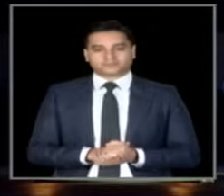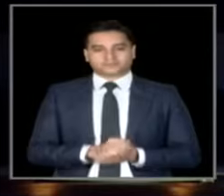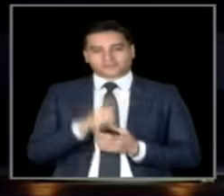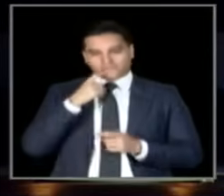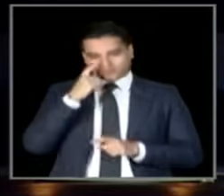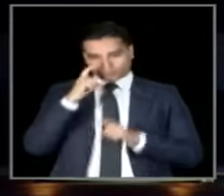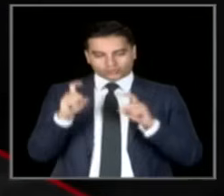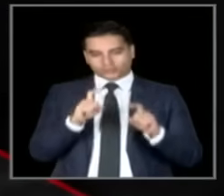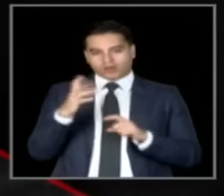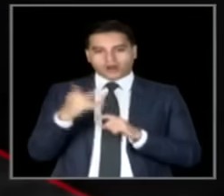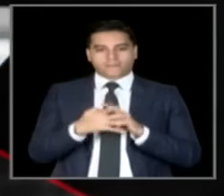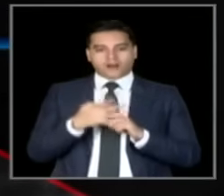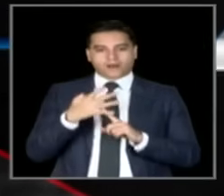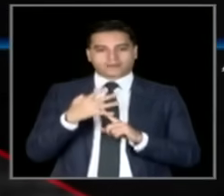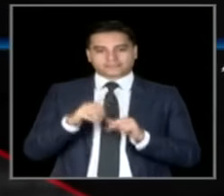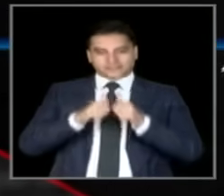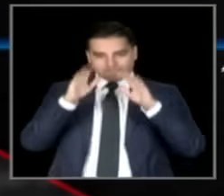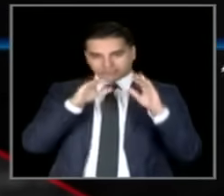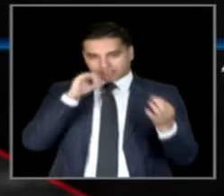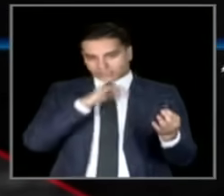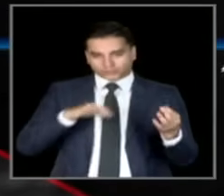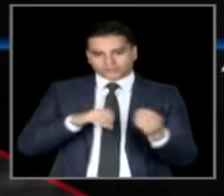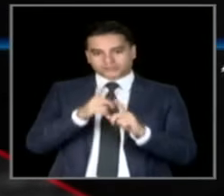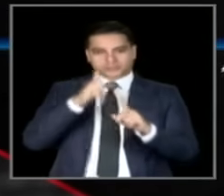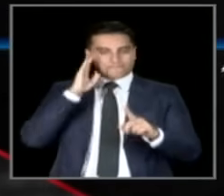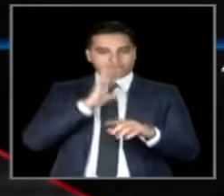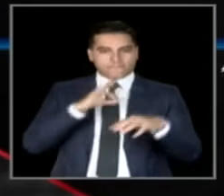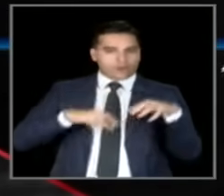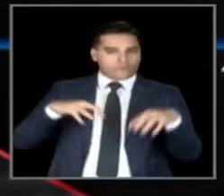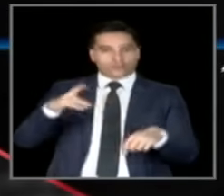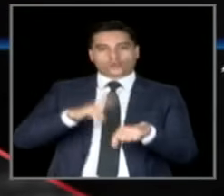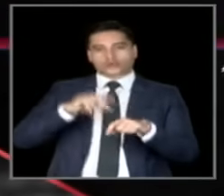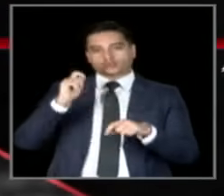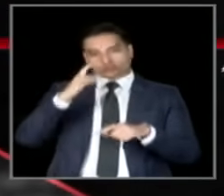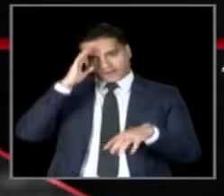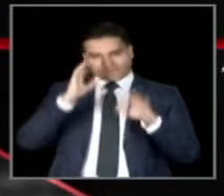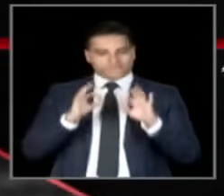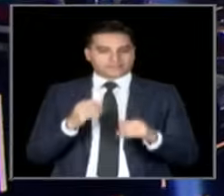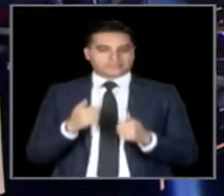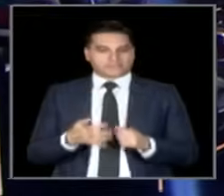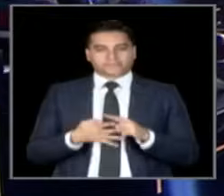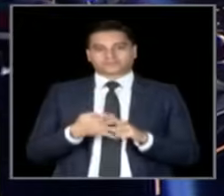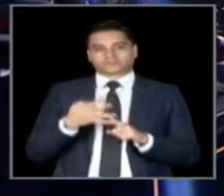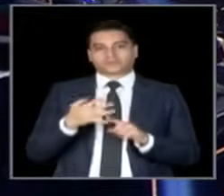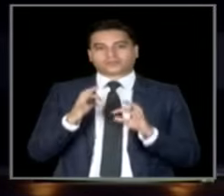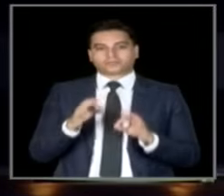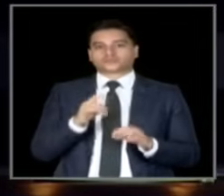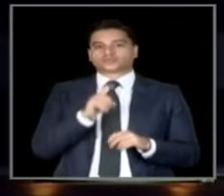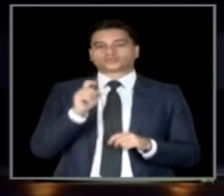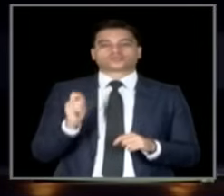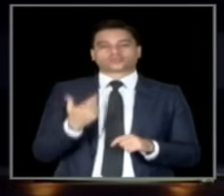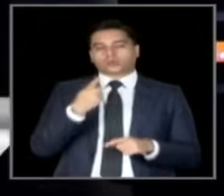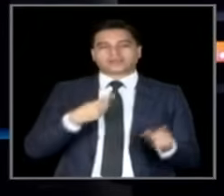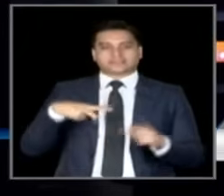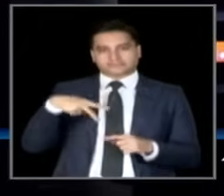فقرة الفنون أربع أسئلة: سينما ومسرح، أغاني موسيقى، لوحات ومعالم، وسرعة البديهة. طبعاً أسئلتنا